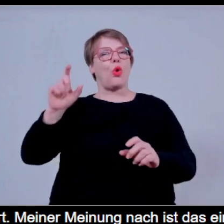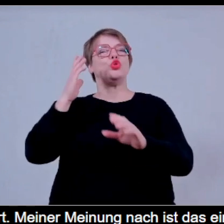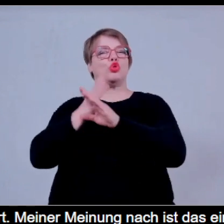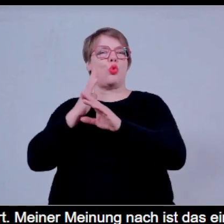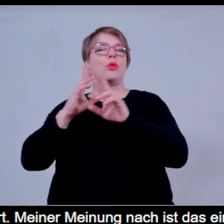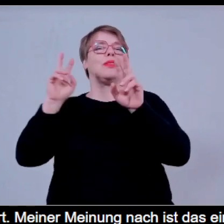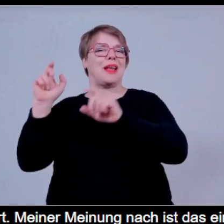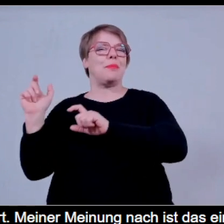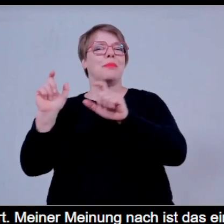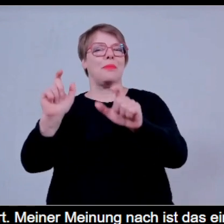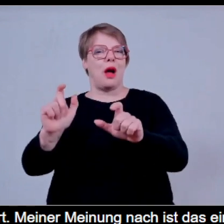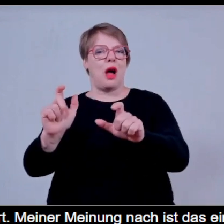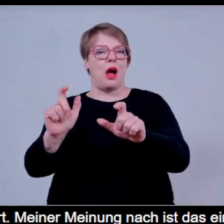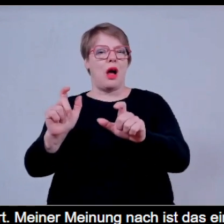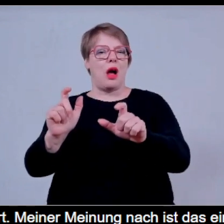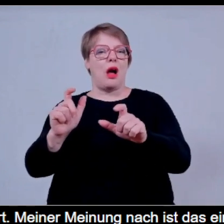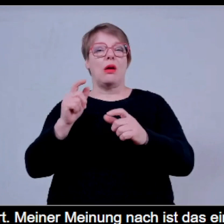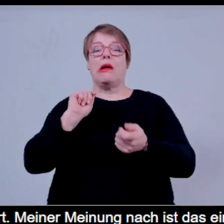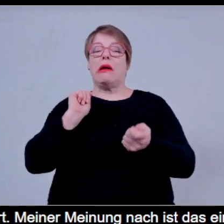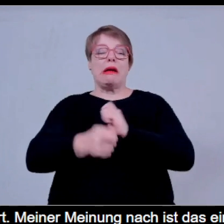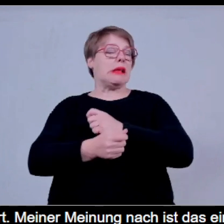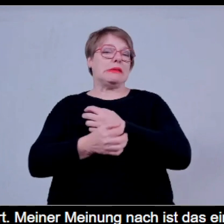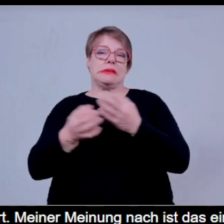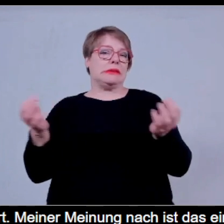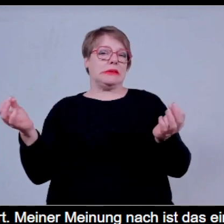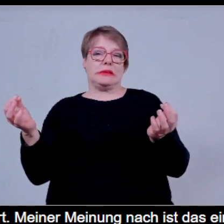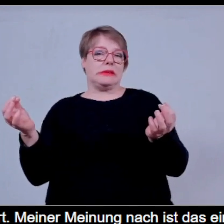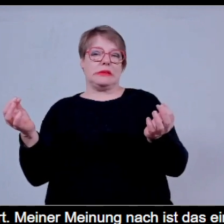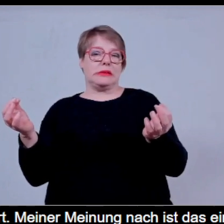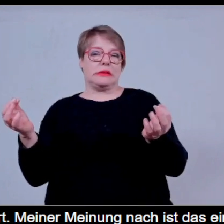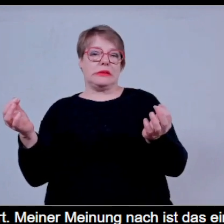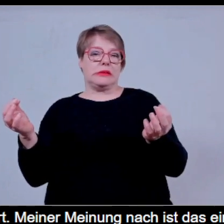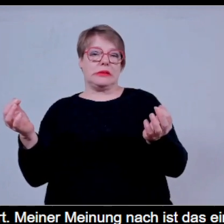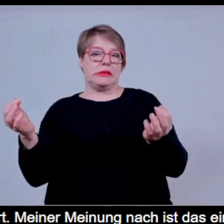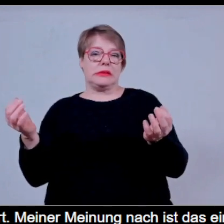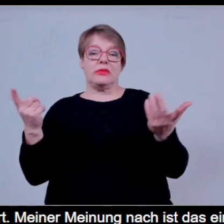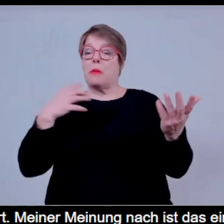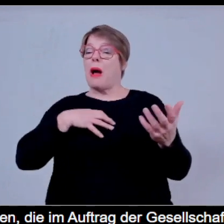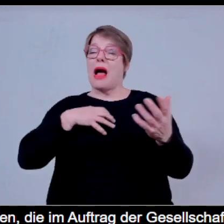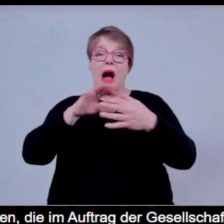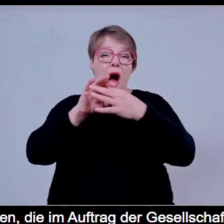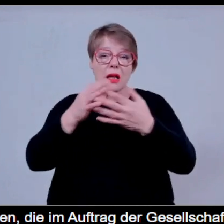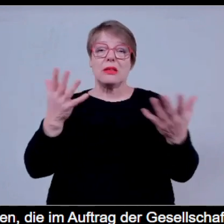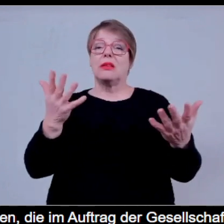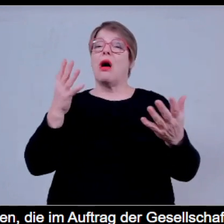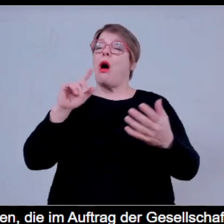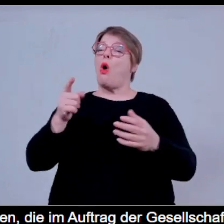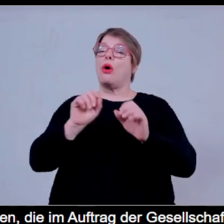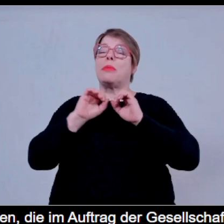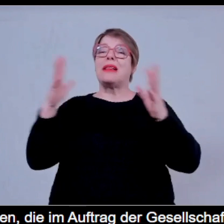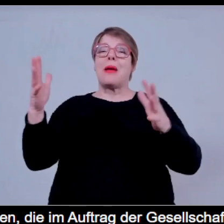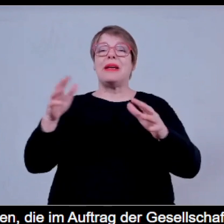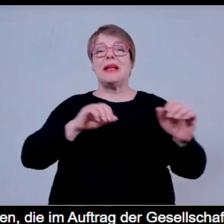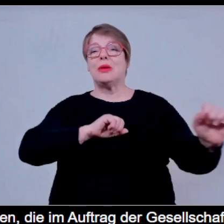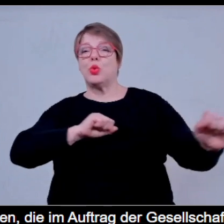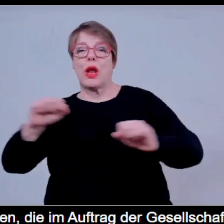Wir haben aktuell eine Inzidenz von 107,9. Baden-Württemberg liegt auf Platz 17 mit 129,7. Der deutsche Bundesschnitt